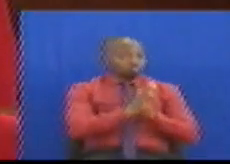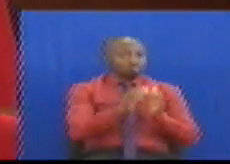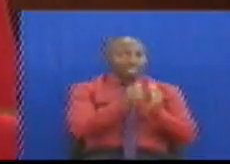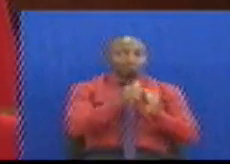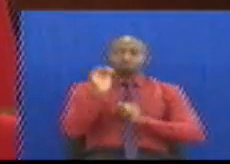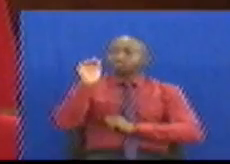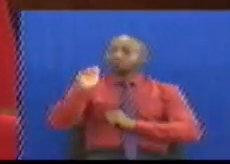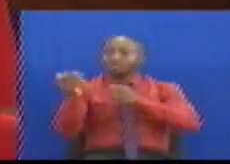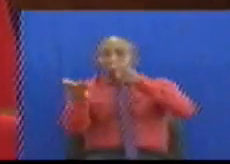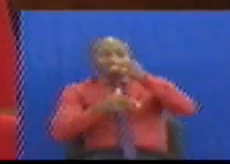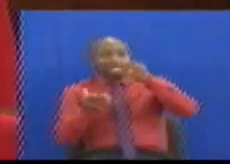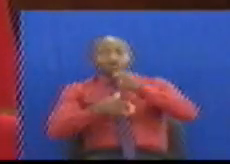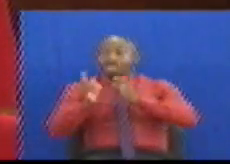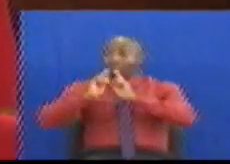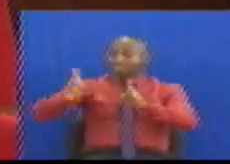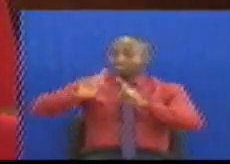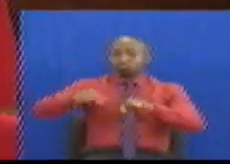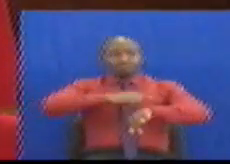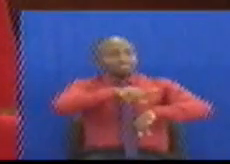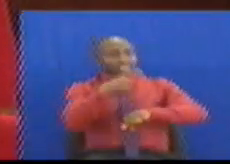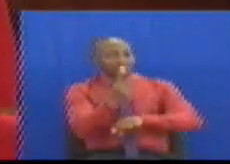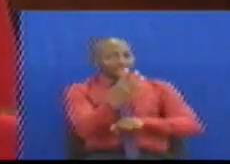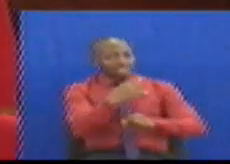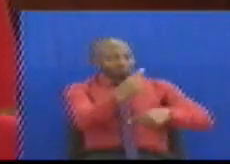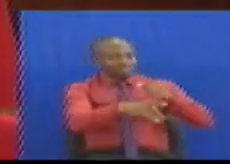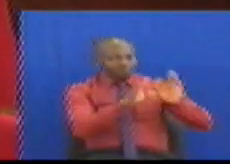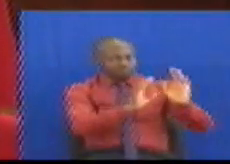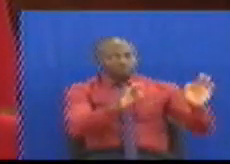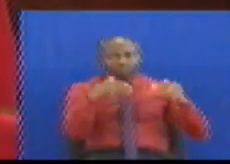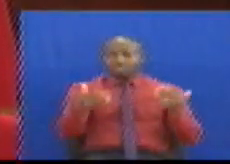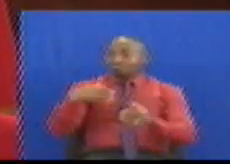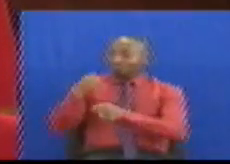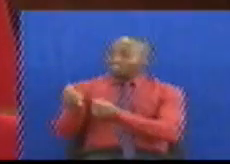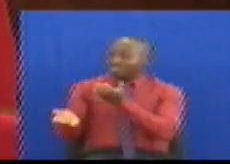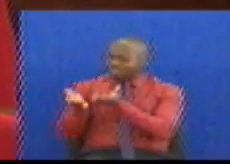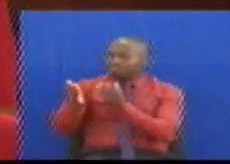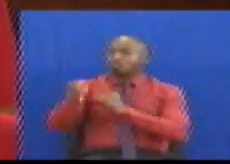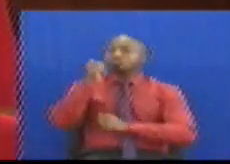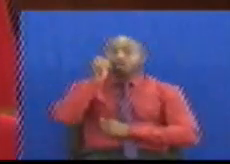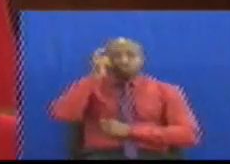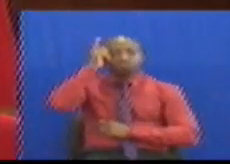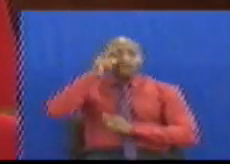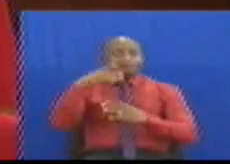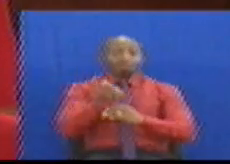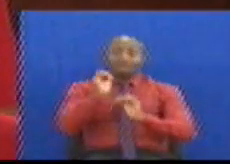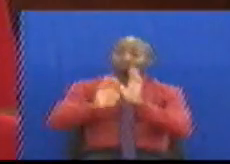mazao ya misitu masaa 24. Tunaenda vizuri, na mkija kufanya tathmini mtaona kwa vyovyote mapato yameongezeka. Kwa ili